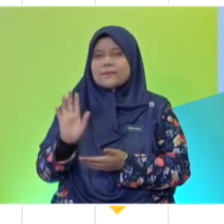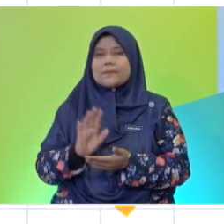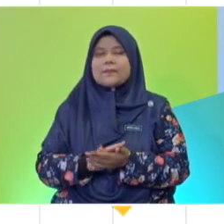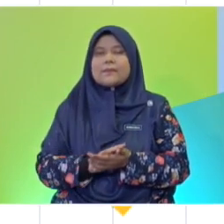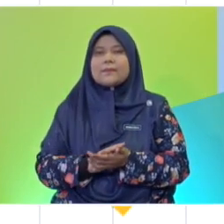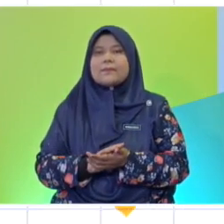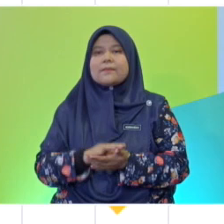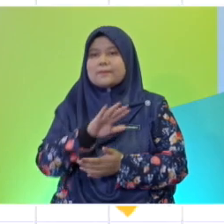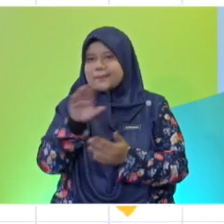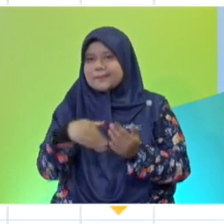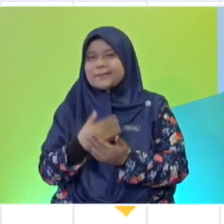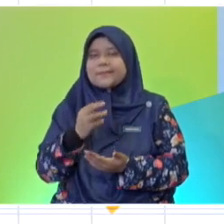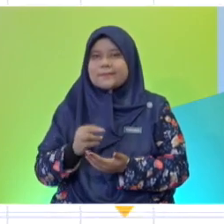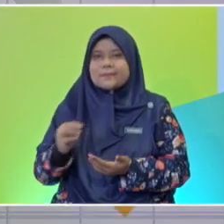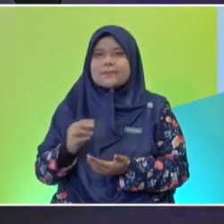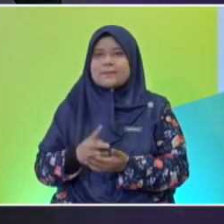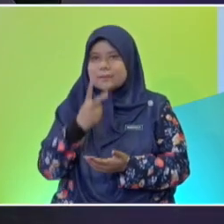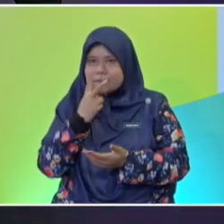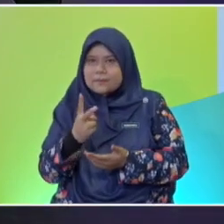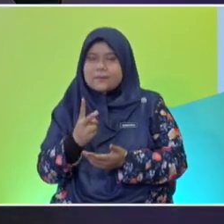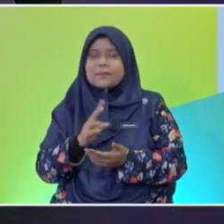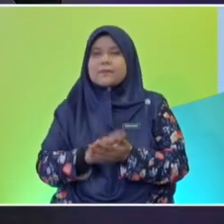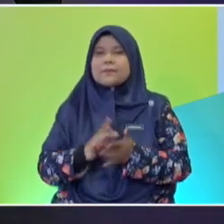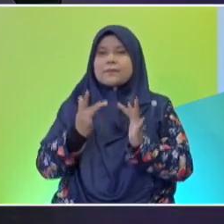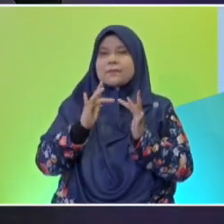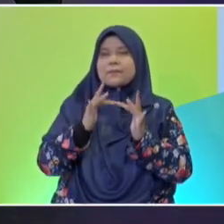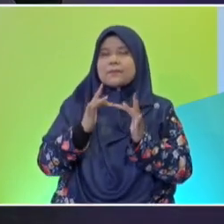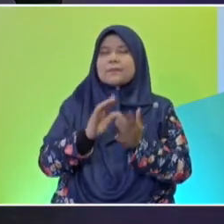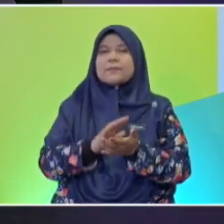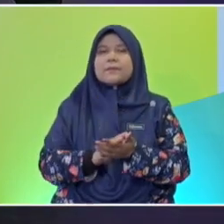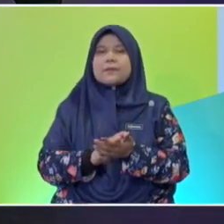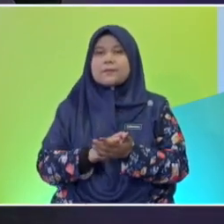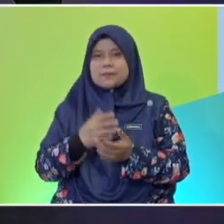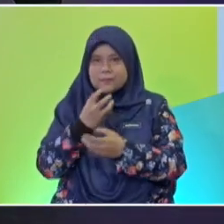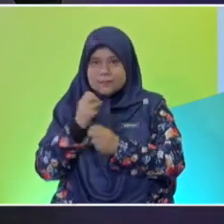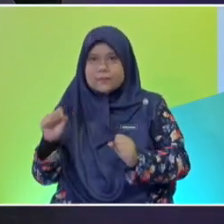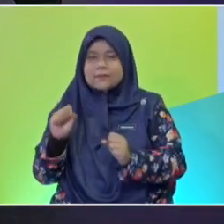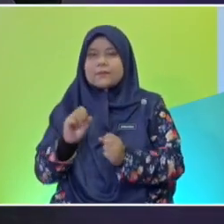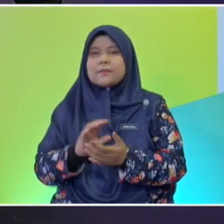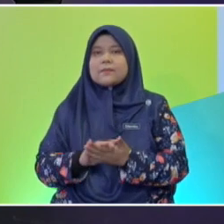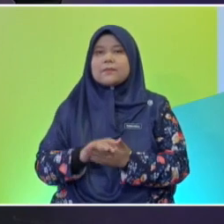yang sedang menuntun dan juga yang berada di Google mix adakah anda sedih untuk kelas ini